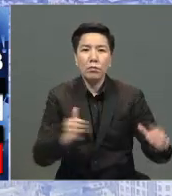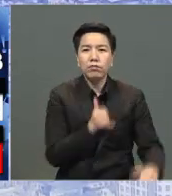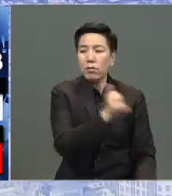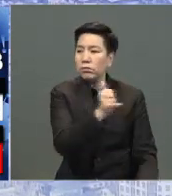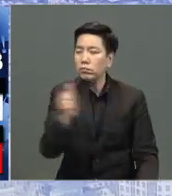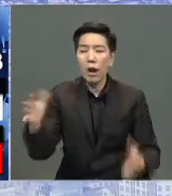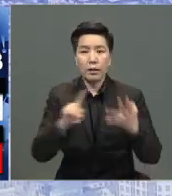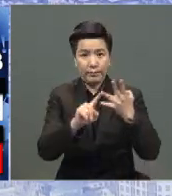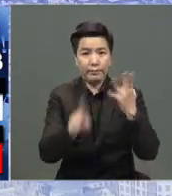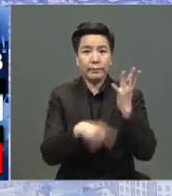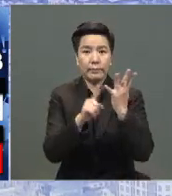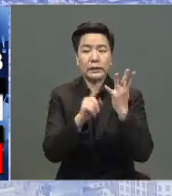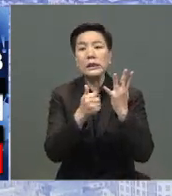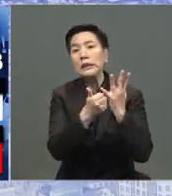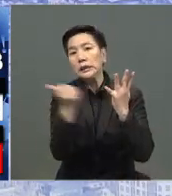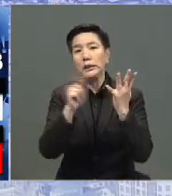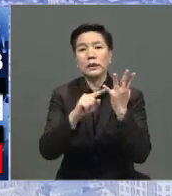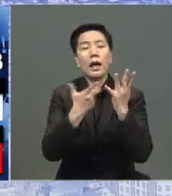คือกลุ่มผู้ต้องขังแรกครับอันนี้ต้องรับการตรวจทุกคนแน่นอนสามคือกลุ่มอาชีพที่พบปะผู้คนจำนวนมากและ4